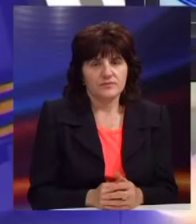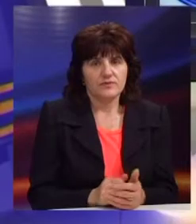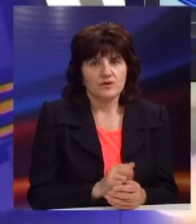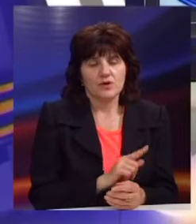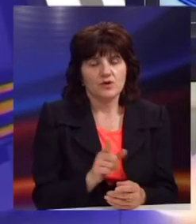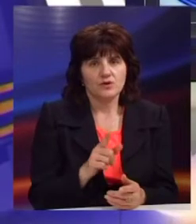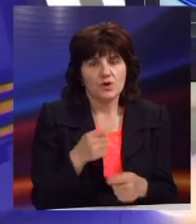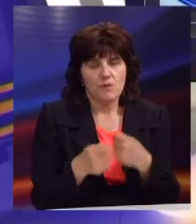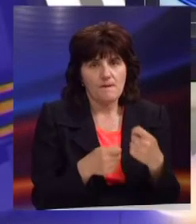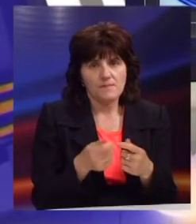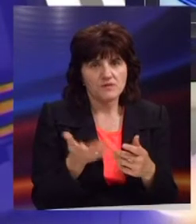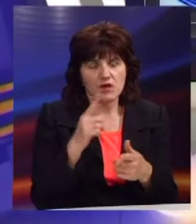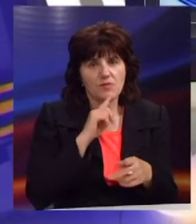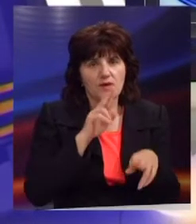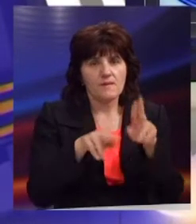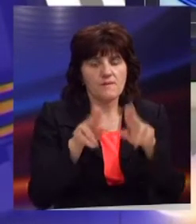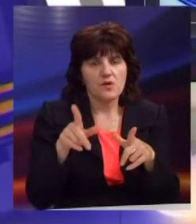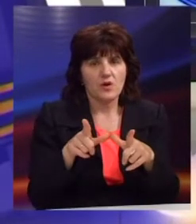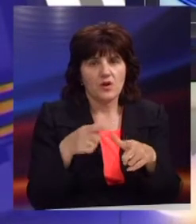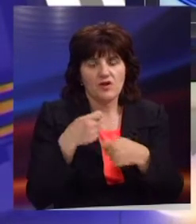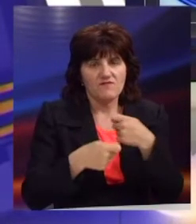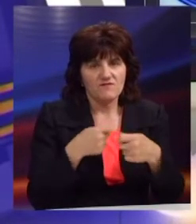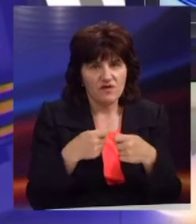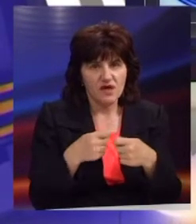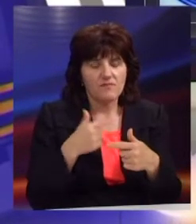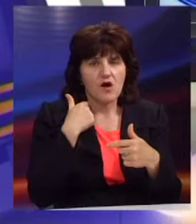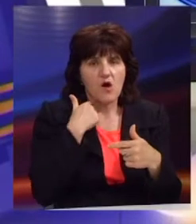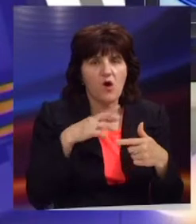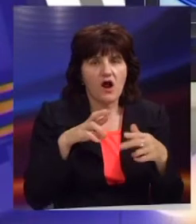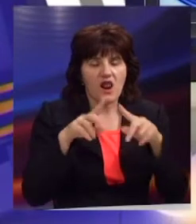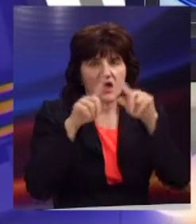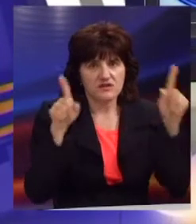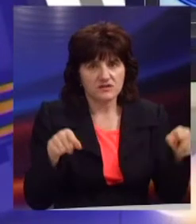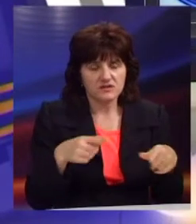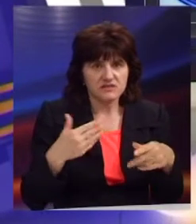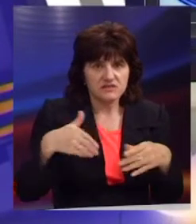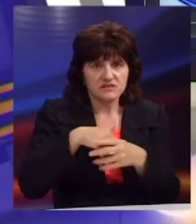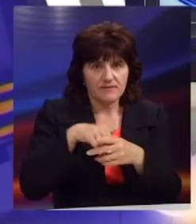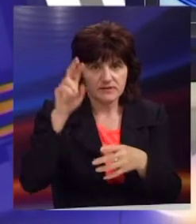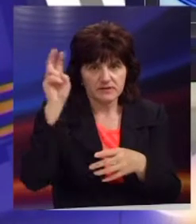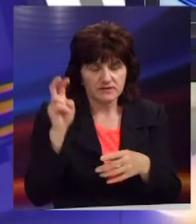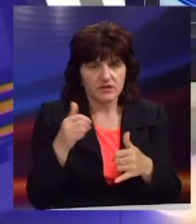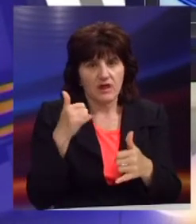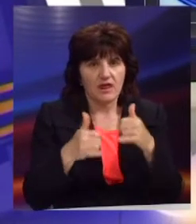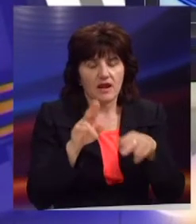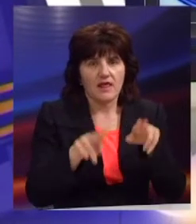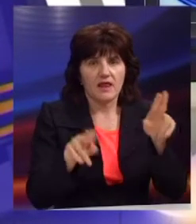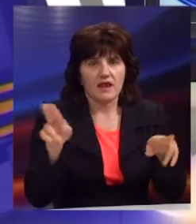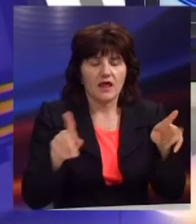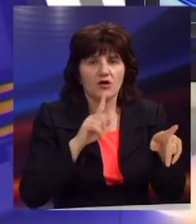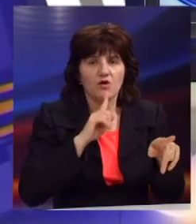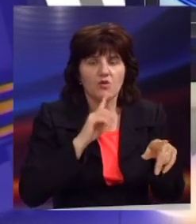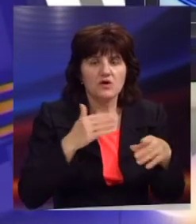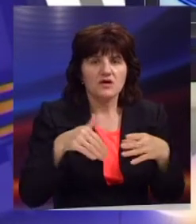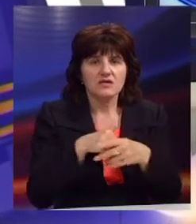Do posla u nekoj od kompanija u privrednoj zoni Mali Bajmok dolazi se preko oglasa Nacionalne službe za zapošljavanje ili neke od kompanija koje se